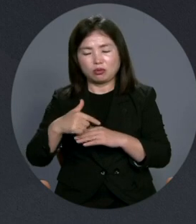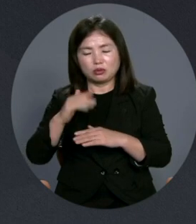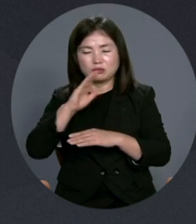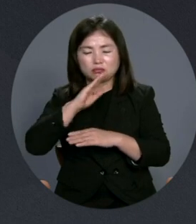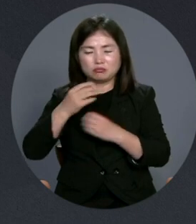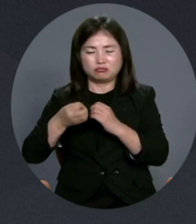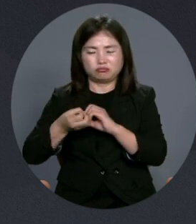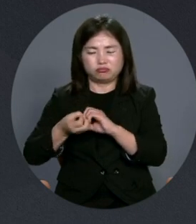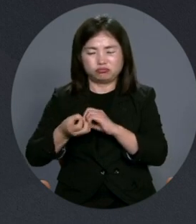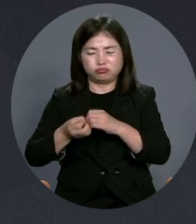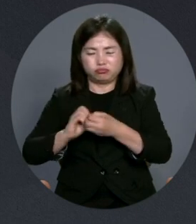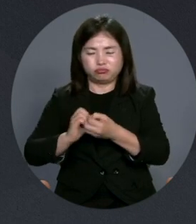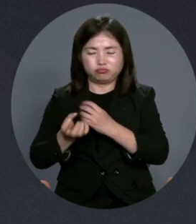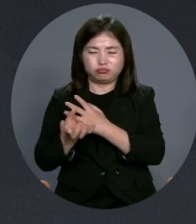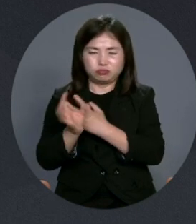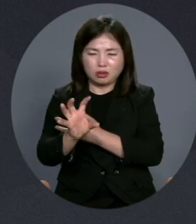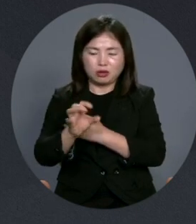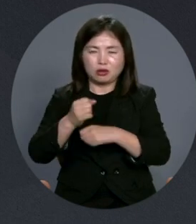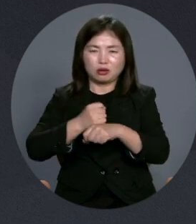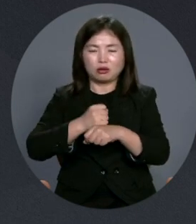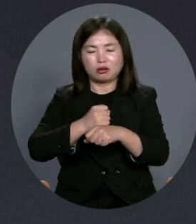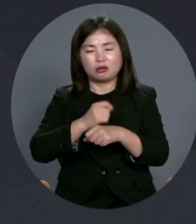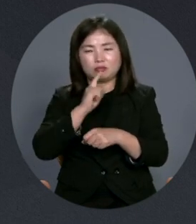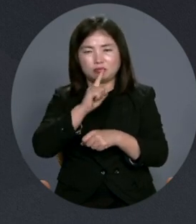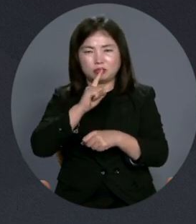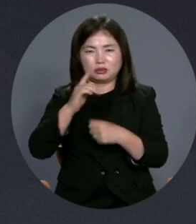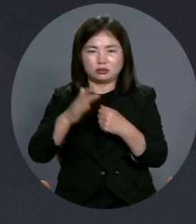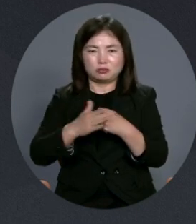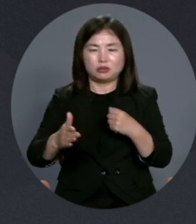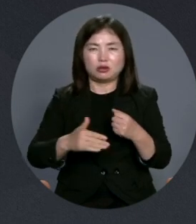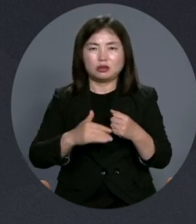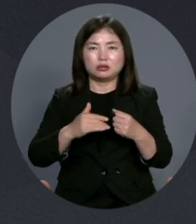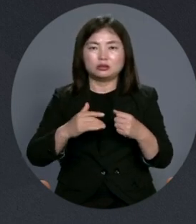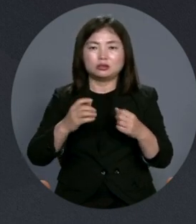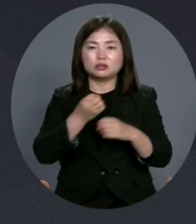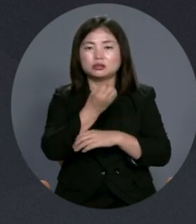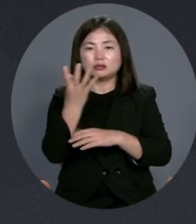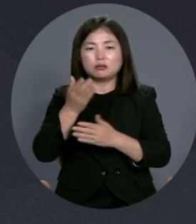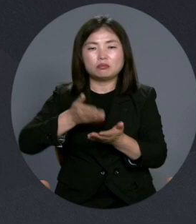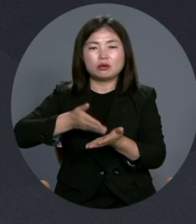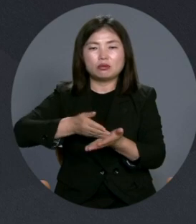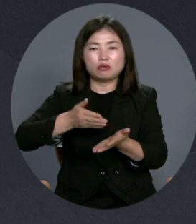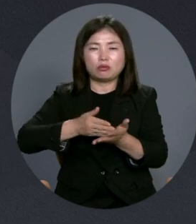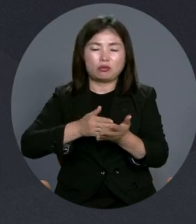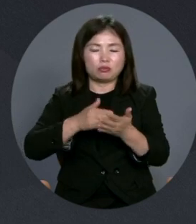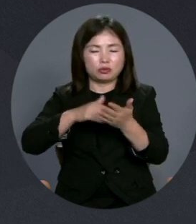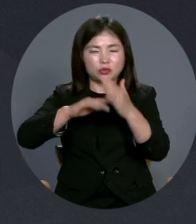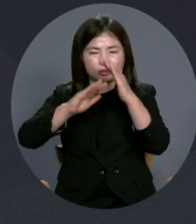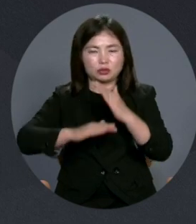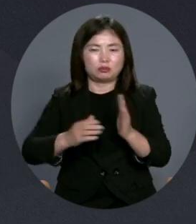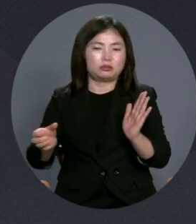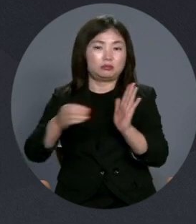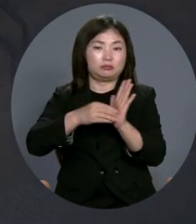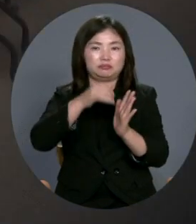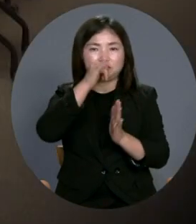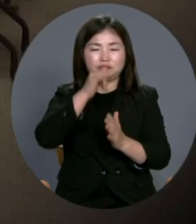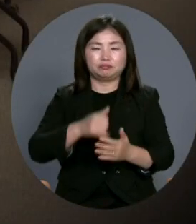왜곡해 언론의 정도를 벗어났다면 지역 신문 방송에 보도 자료까지